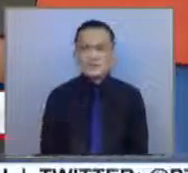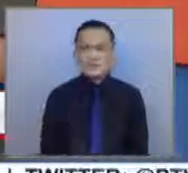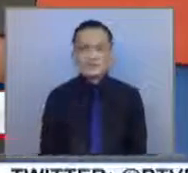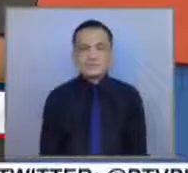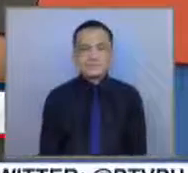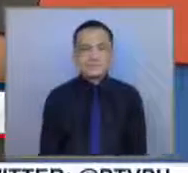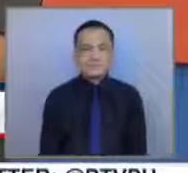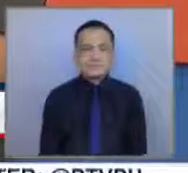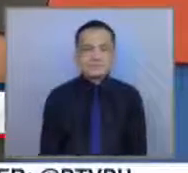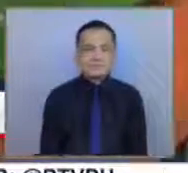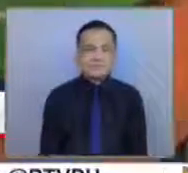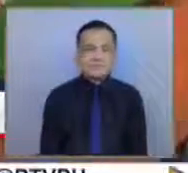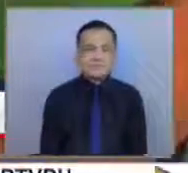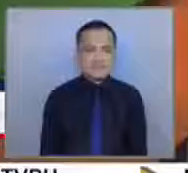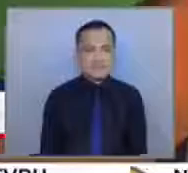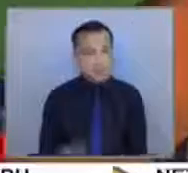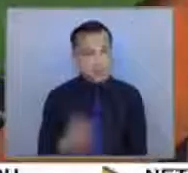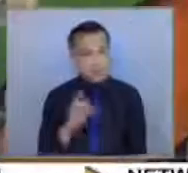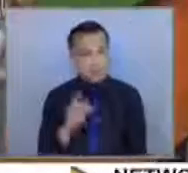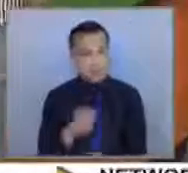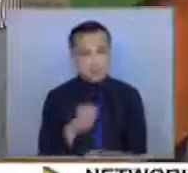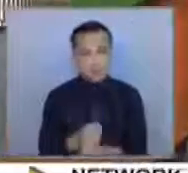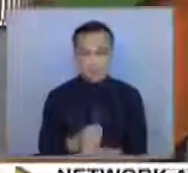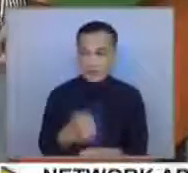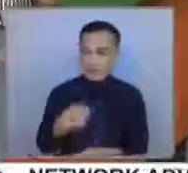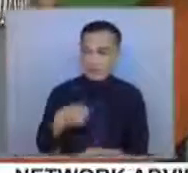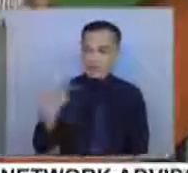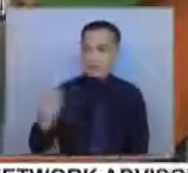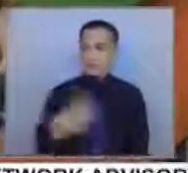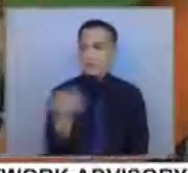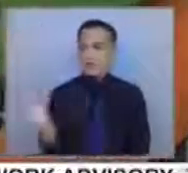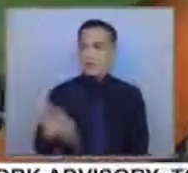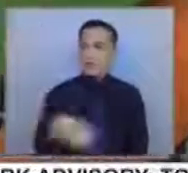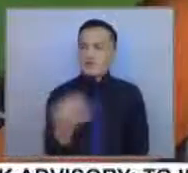18 years? 18 years na rin po ako nag-majorette, sir.